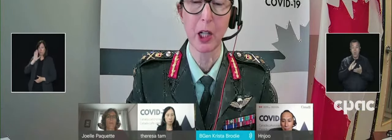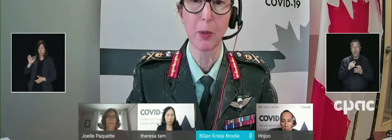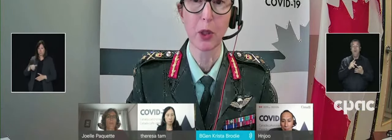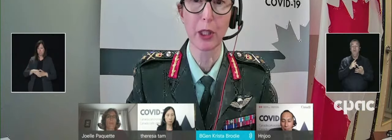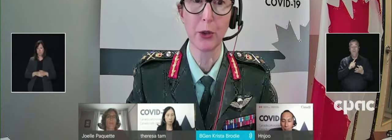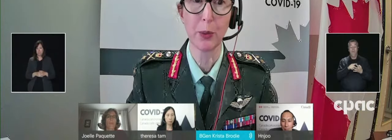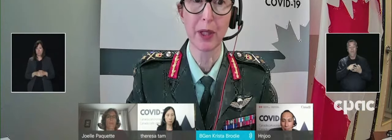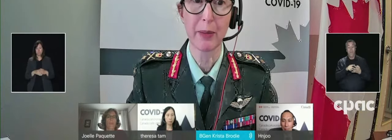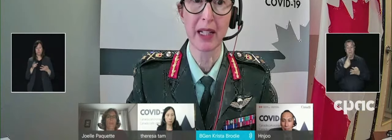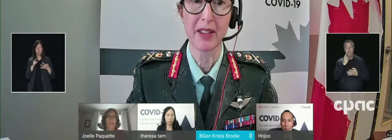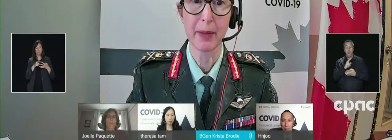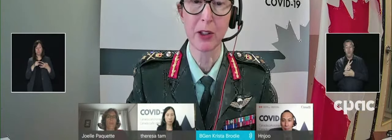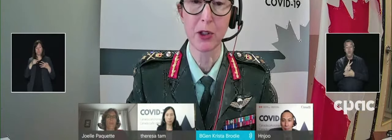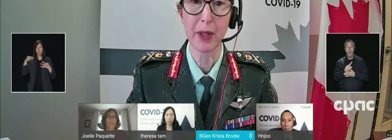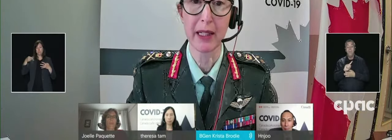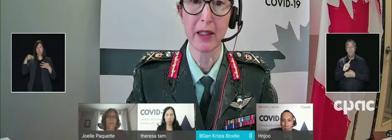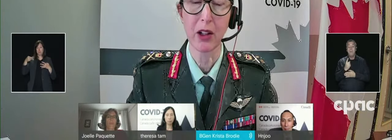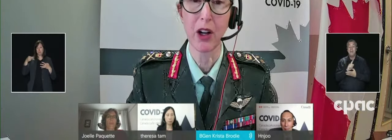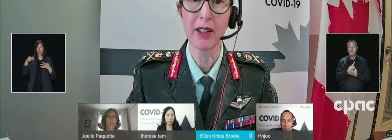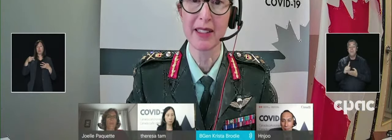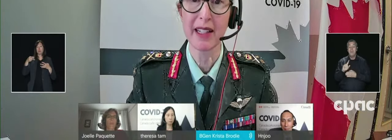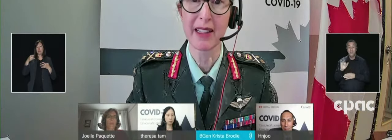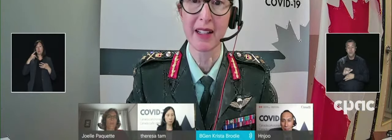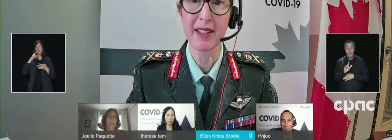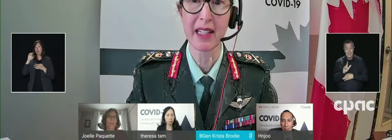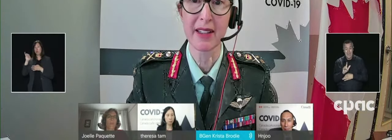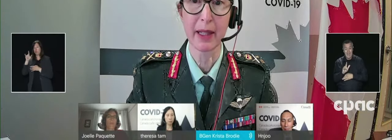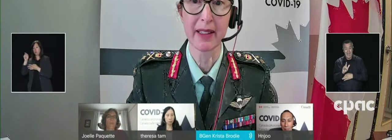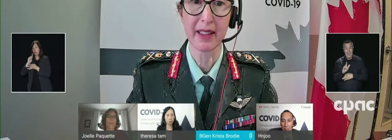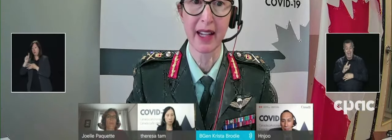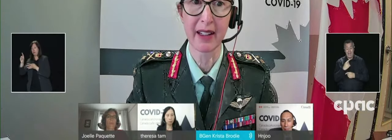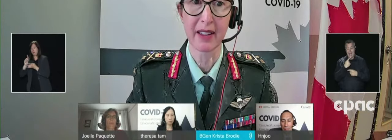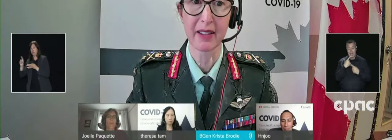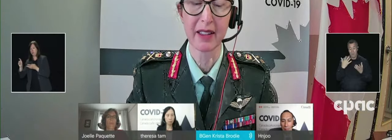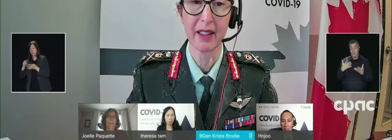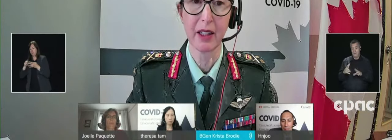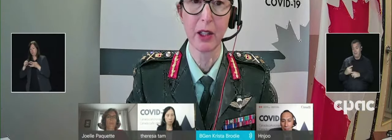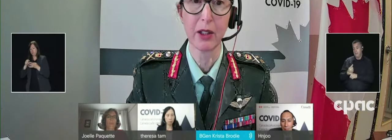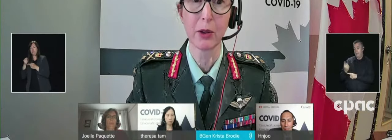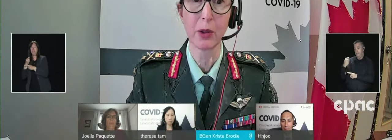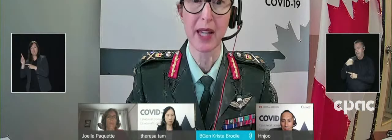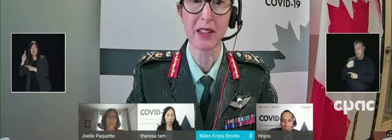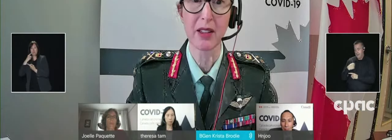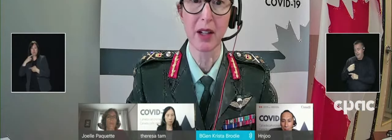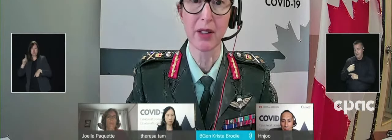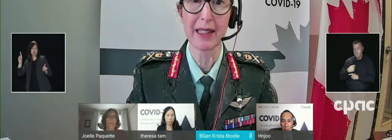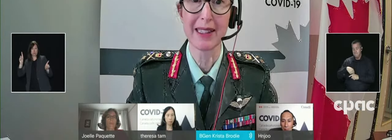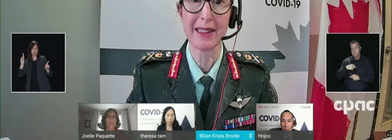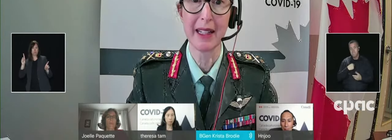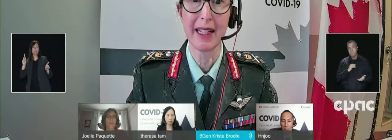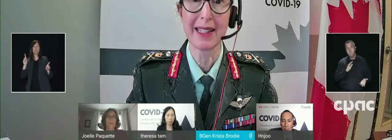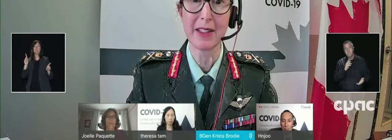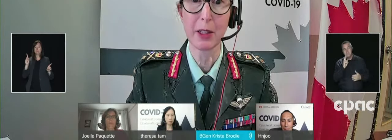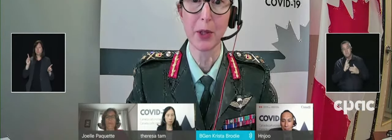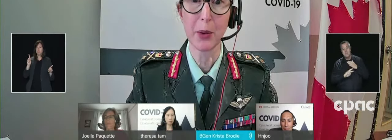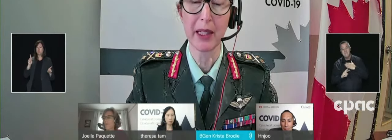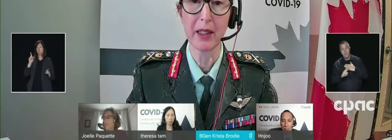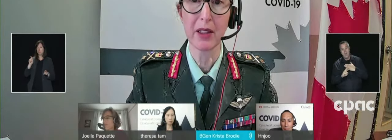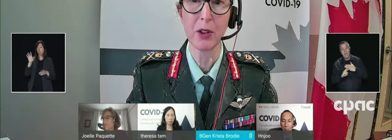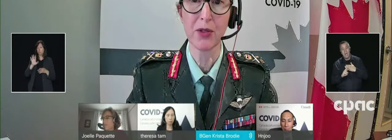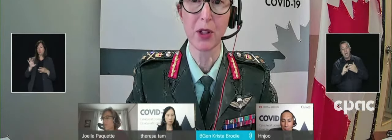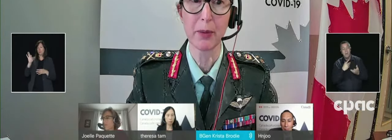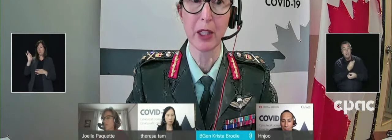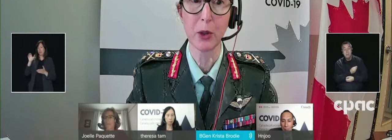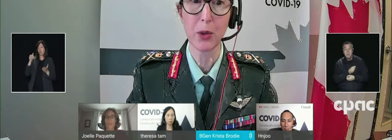Pfizer-BioNTech pour les 2 premières semaines de juillet ont été annoncées la semaine dernière. Nous nous attendons à